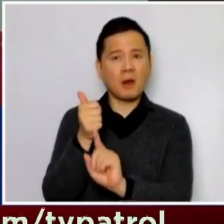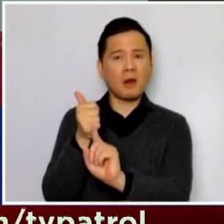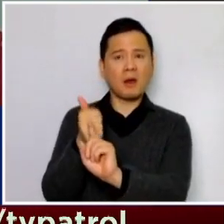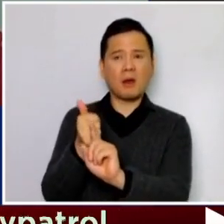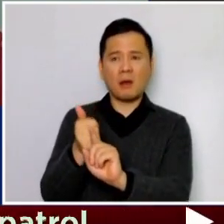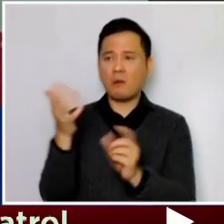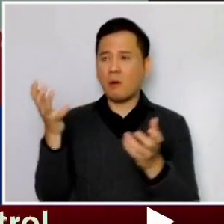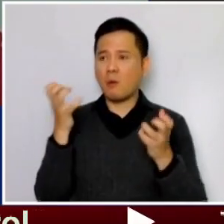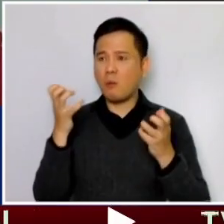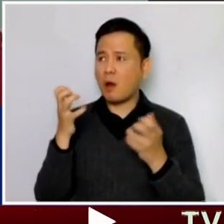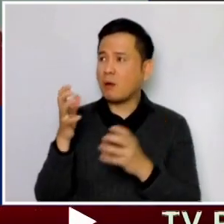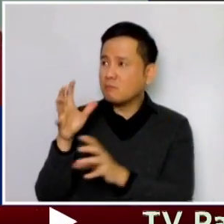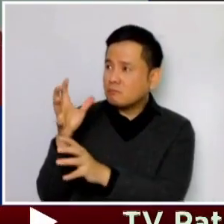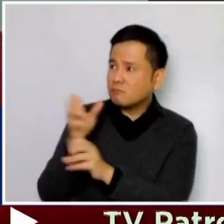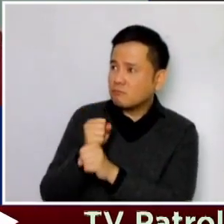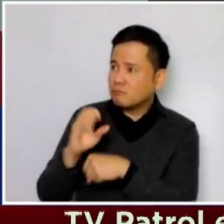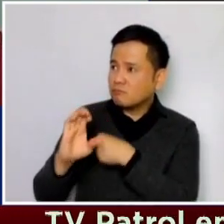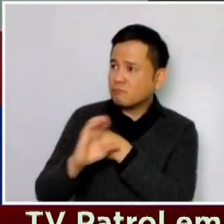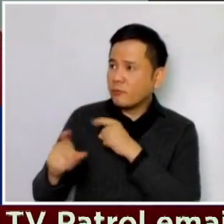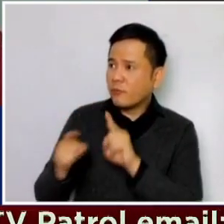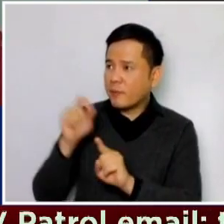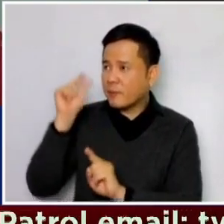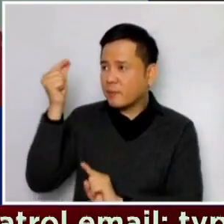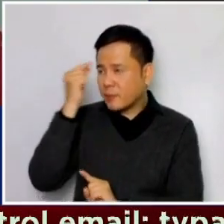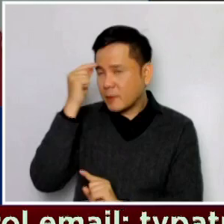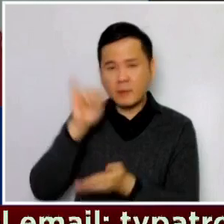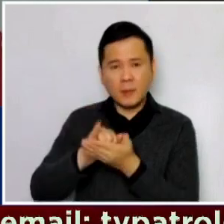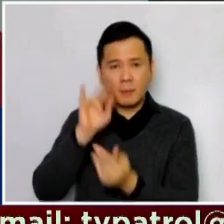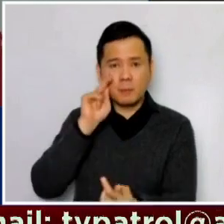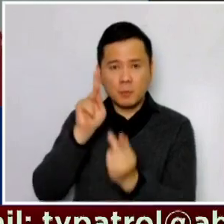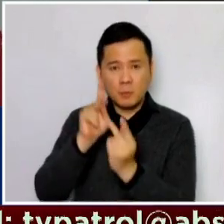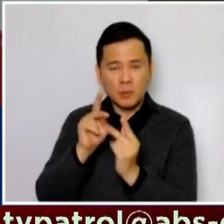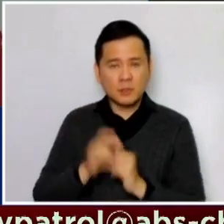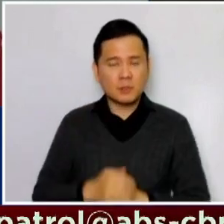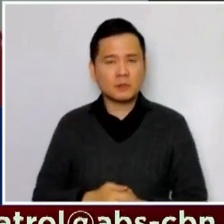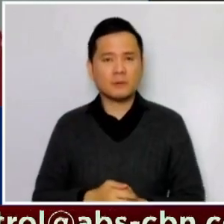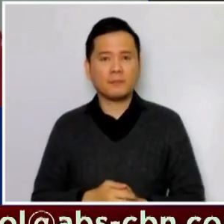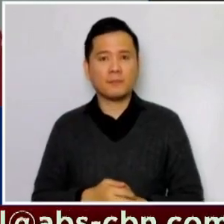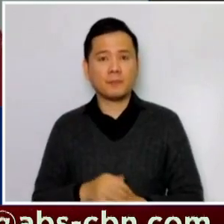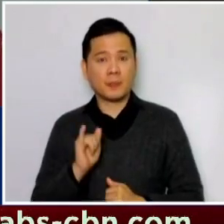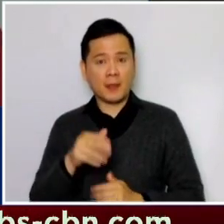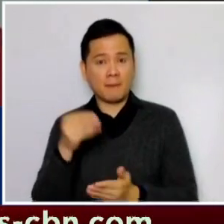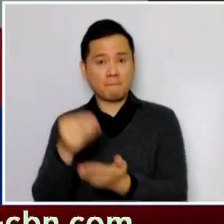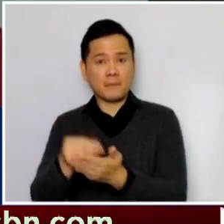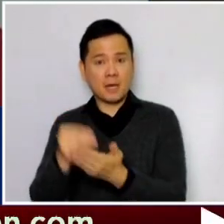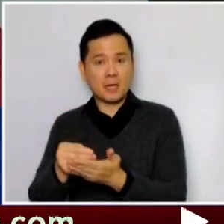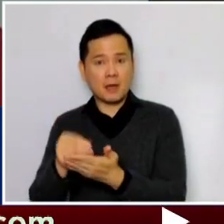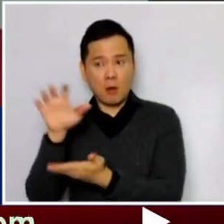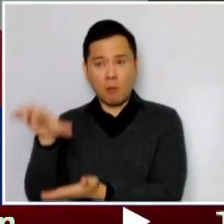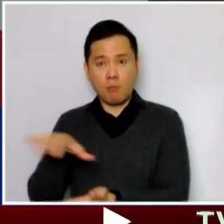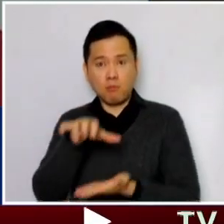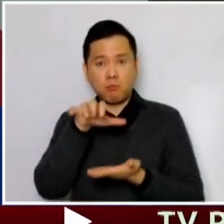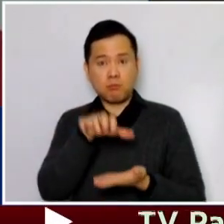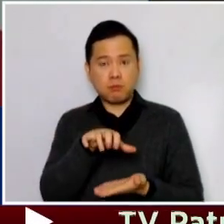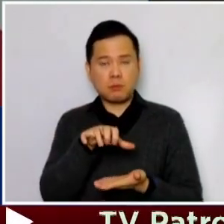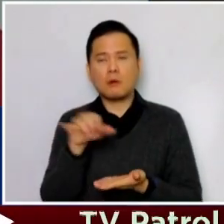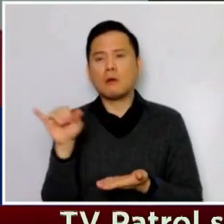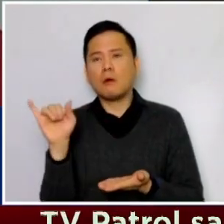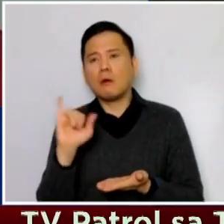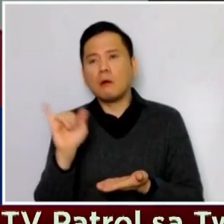from the government. Upon receipt of the funds, Pharmaly resolved to illegally tamper